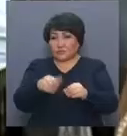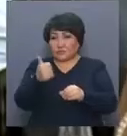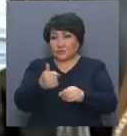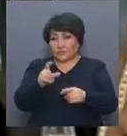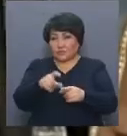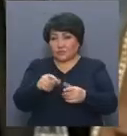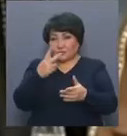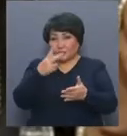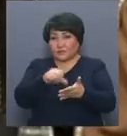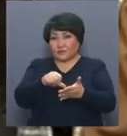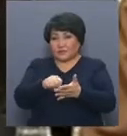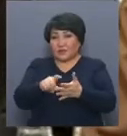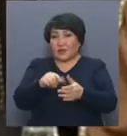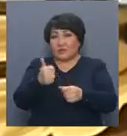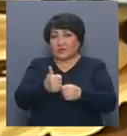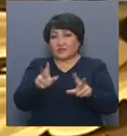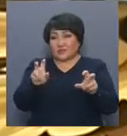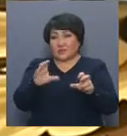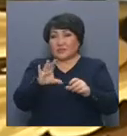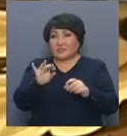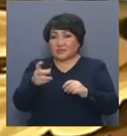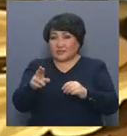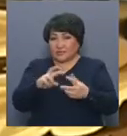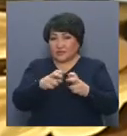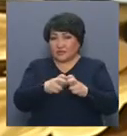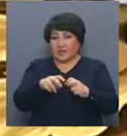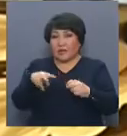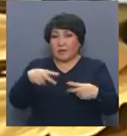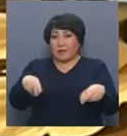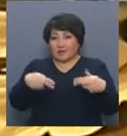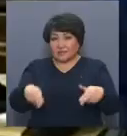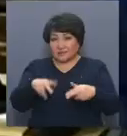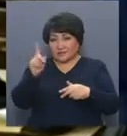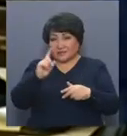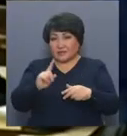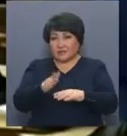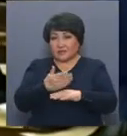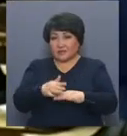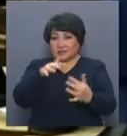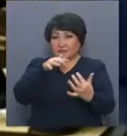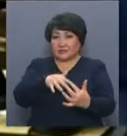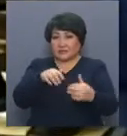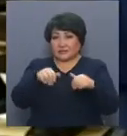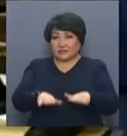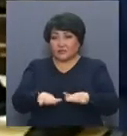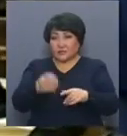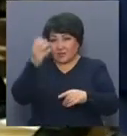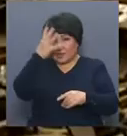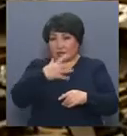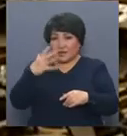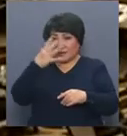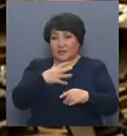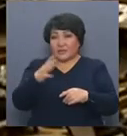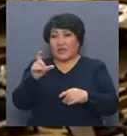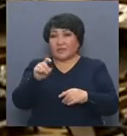Кездесуде басты тақырып Сирия мәселесі, Палестин мен Израиль арасындағы шиеленісті шешу. Араб әмірлерінің пікірінше,